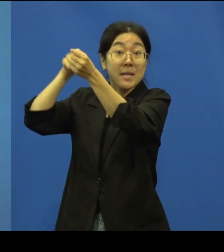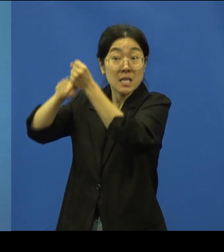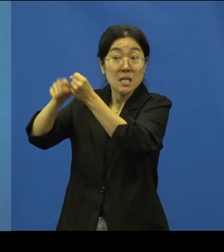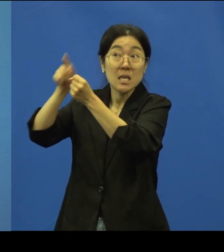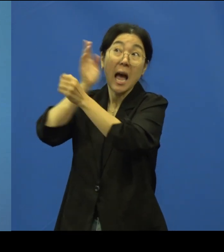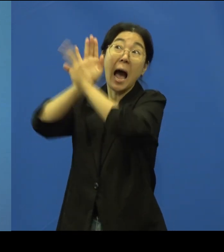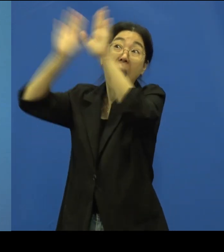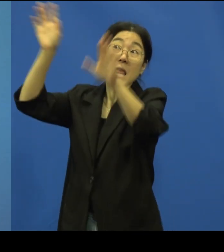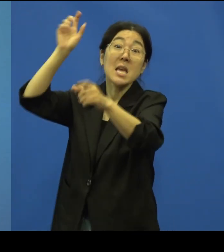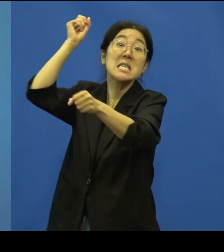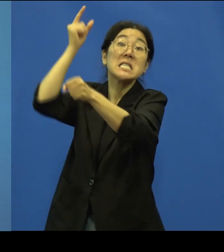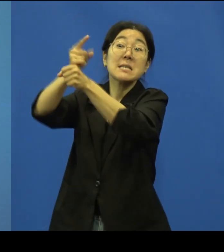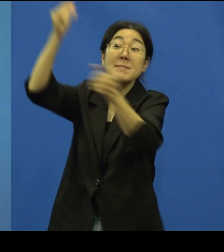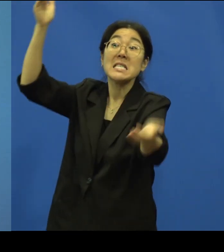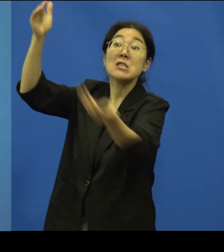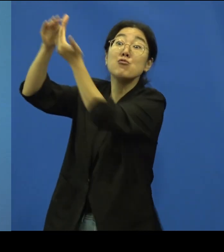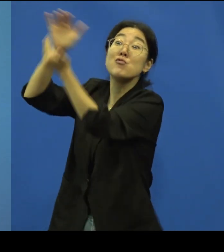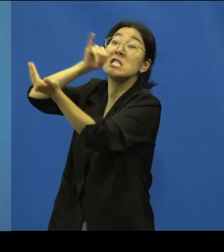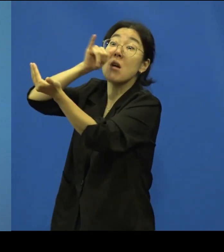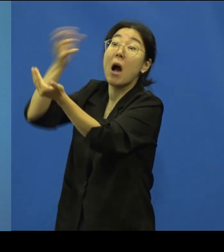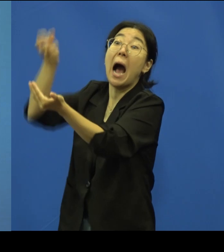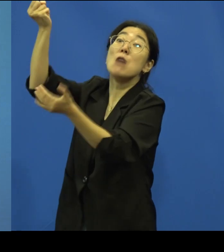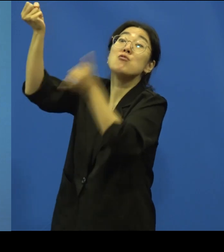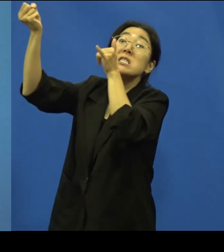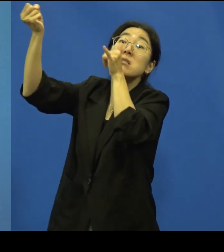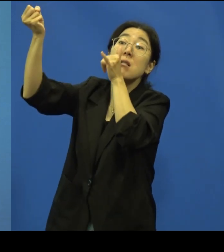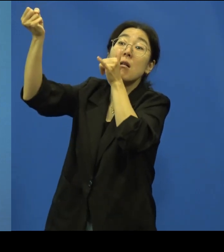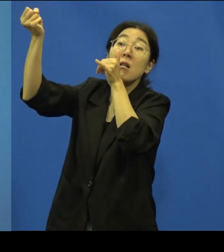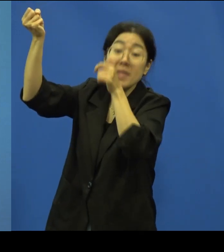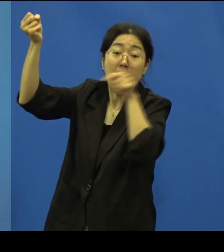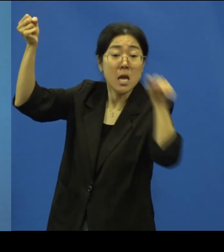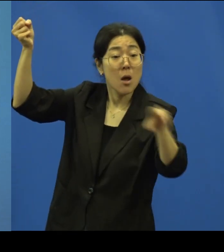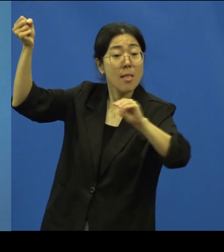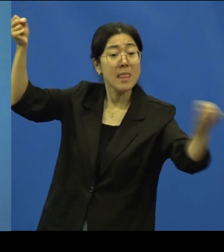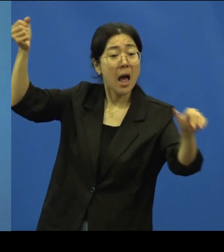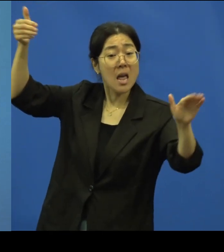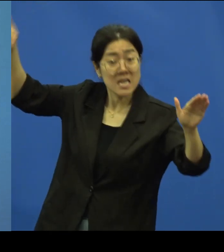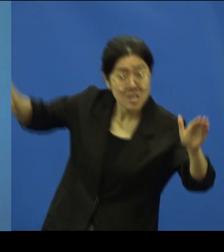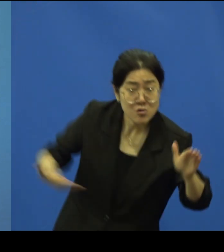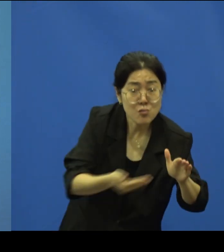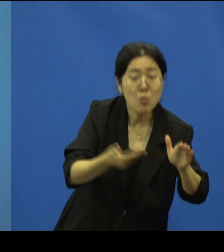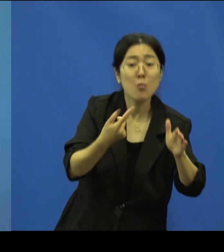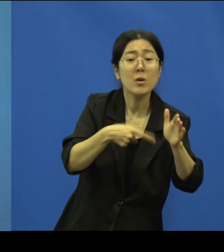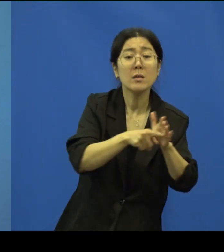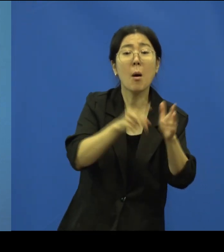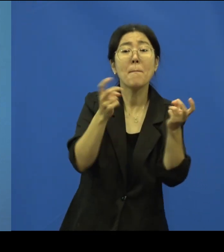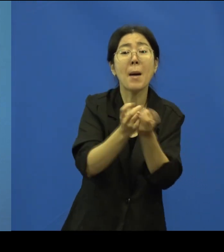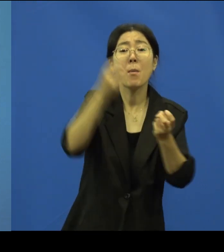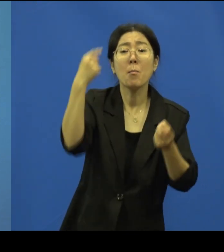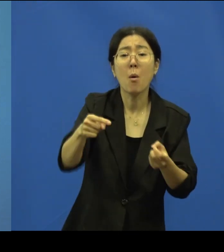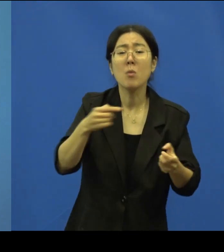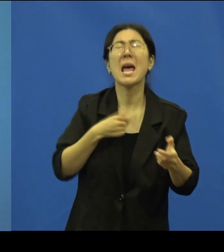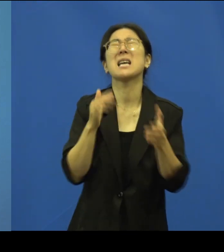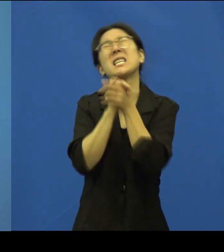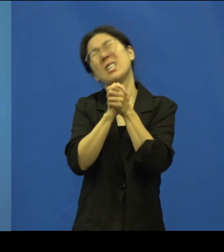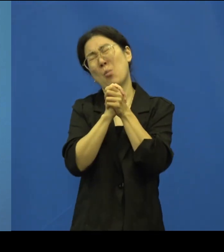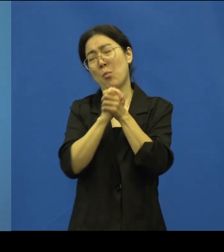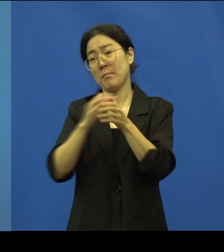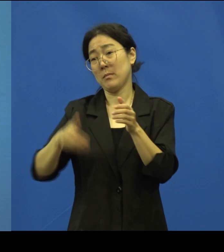그런데 그것이 이 땅에 이루어지기 위해서 우리도 기도하라는 것입니다. 그렇게